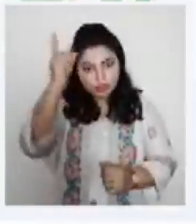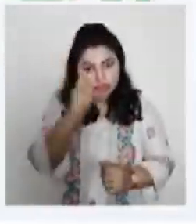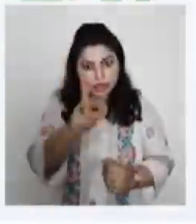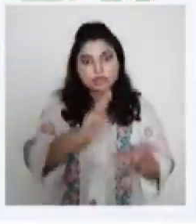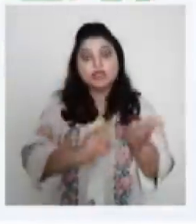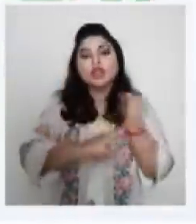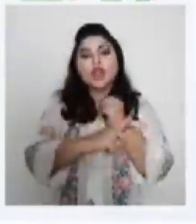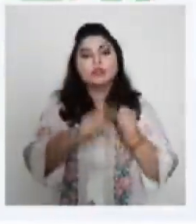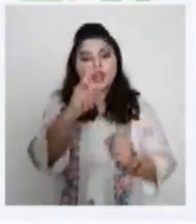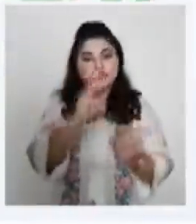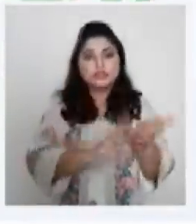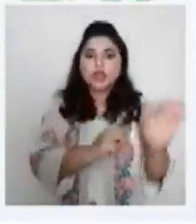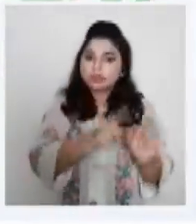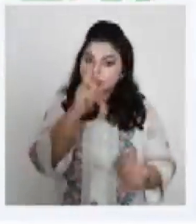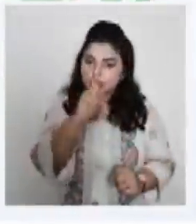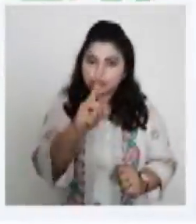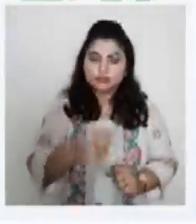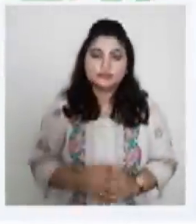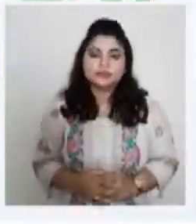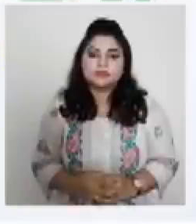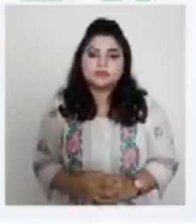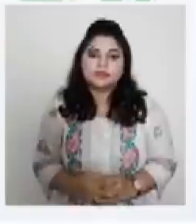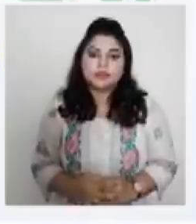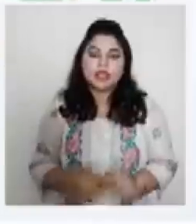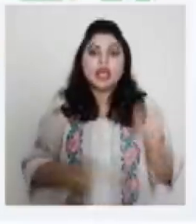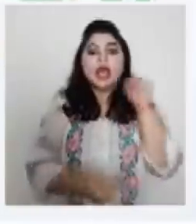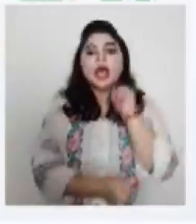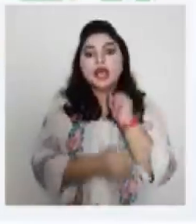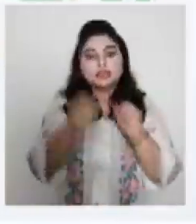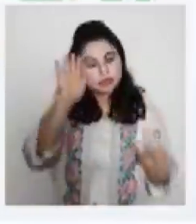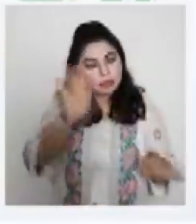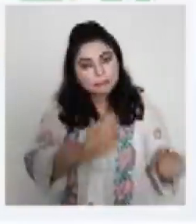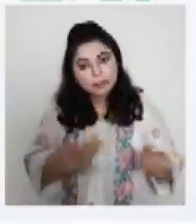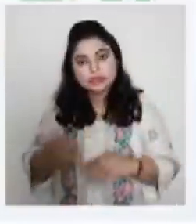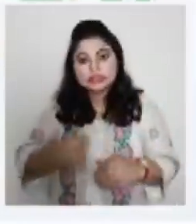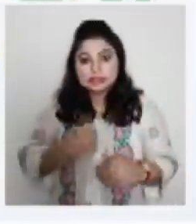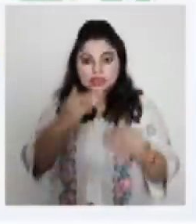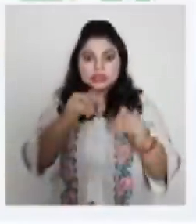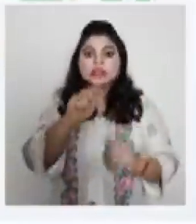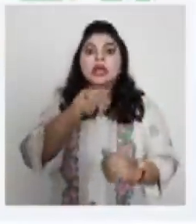১৮ জন, রাজশাহী বিভাগ ১জন, খুলনা ২জন, বরিশাল ১জন, ময়মনসিংহ ১জন এবং রংপুর ১জন।